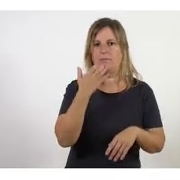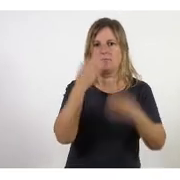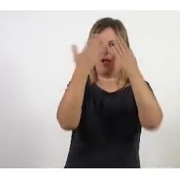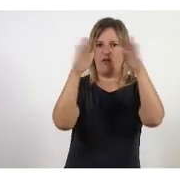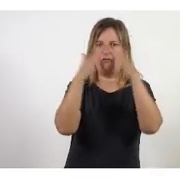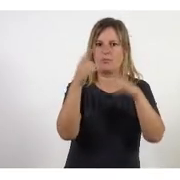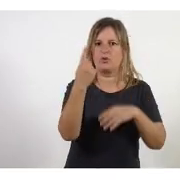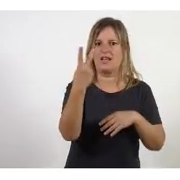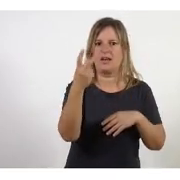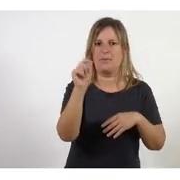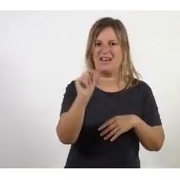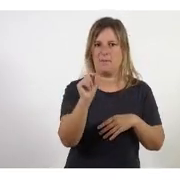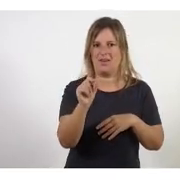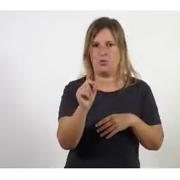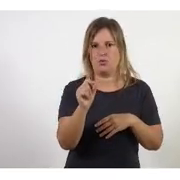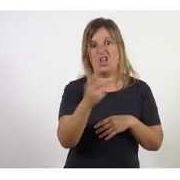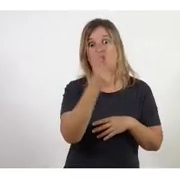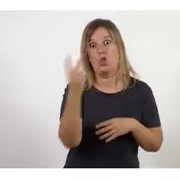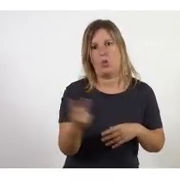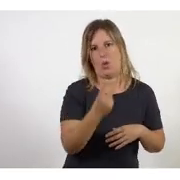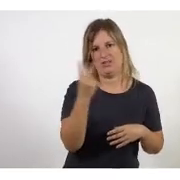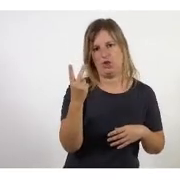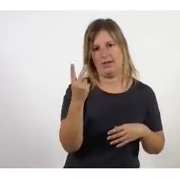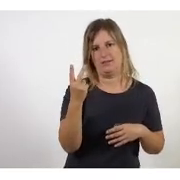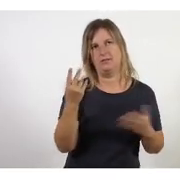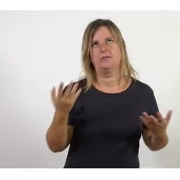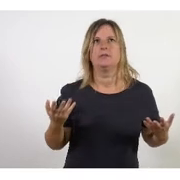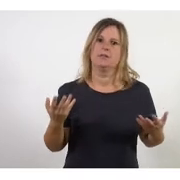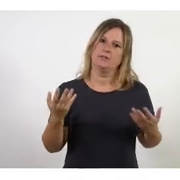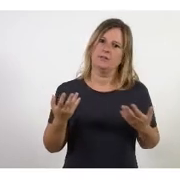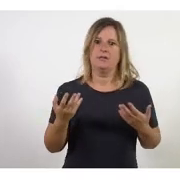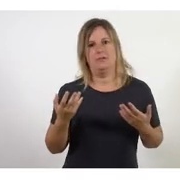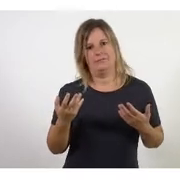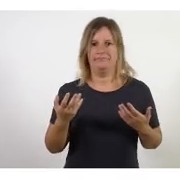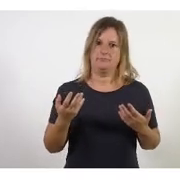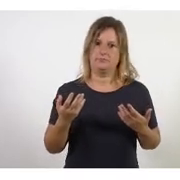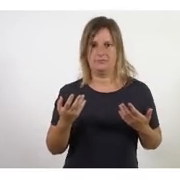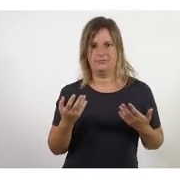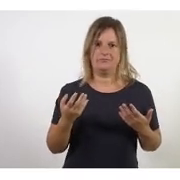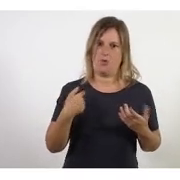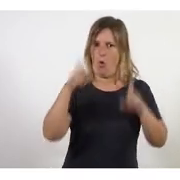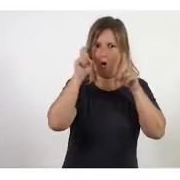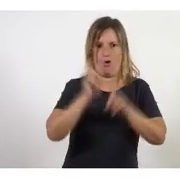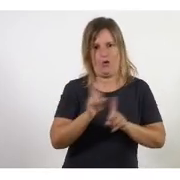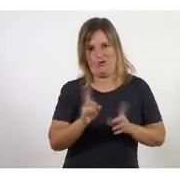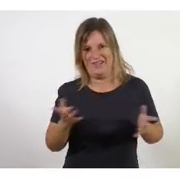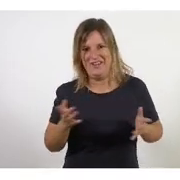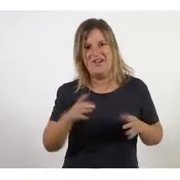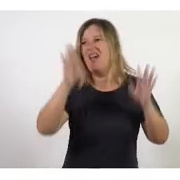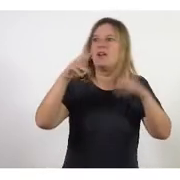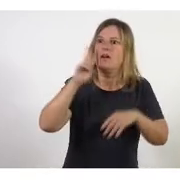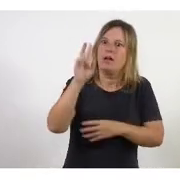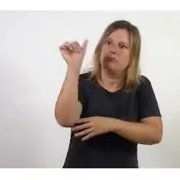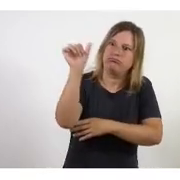120 minuts, són 2 hores. No, vaja, no us ho aconsello, no crec que ningú acabi veient un vídeo